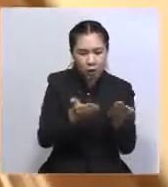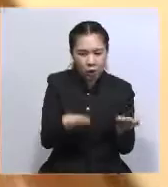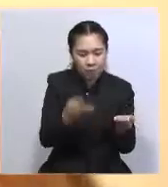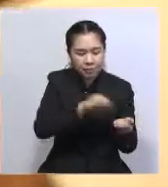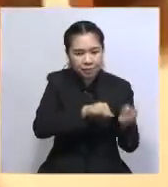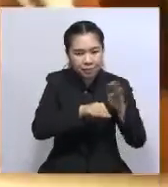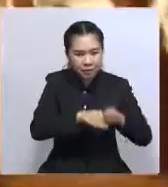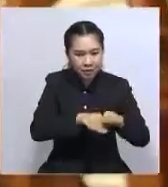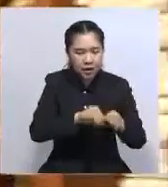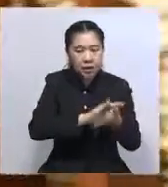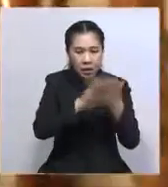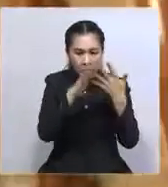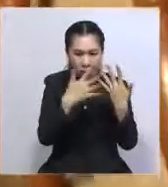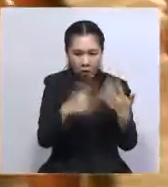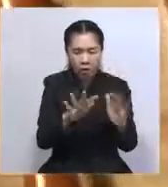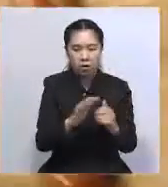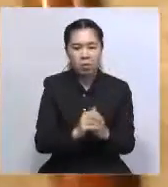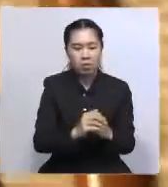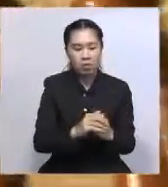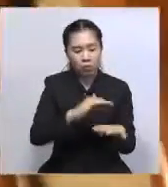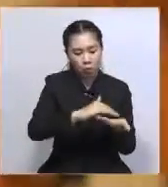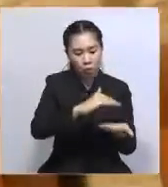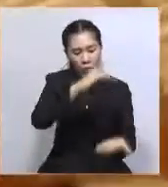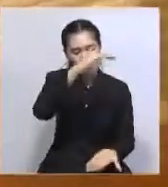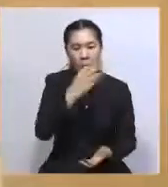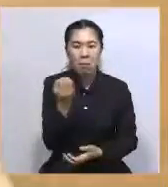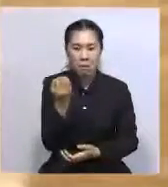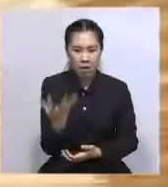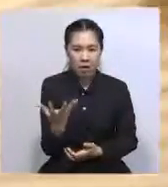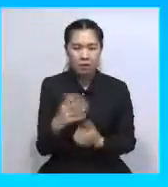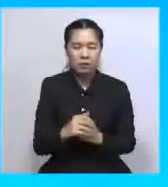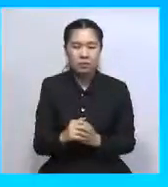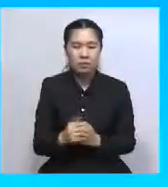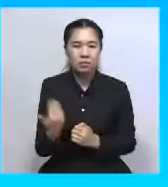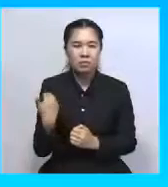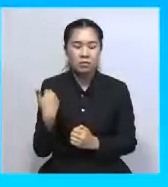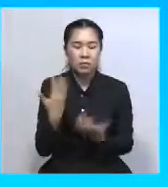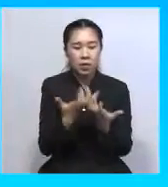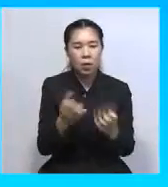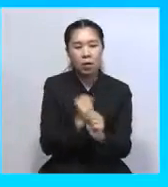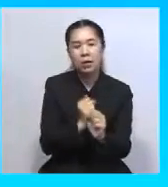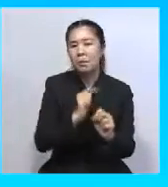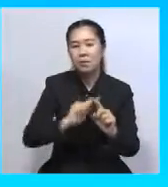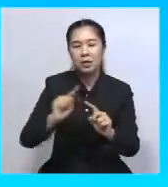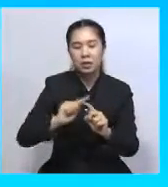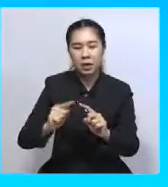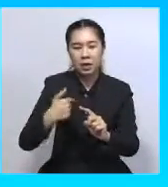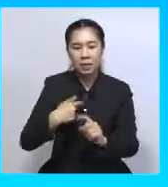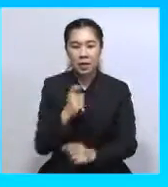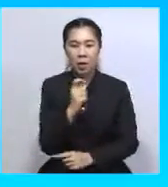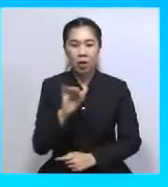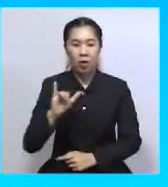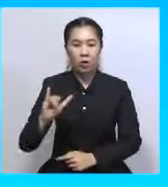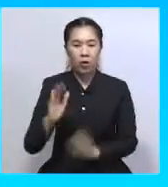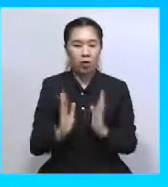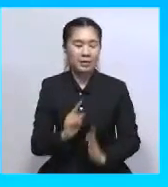รรจุเสร็จแล้วนะครับแล้วก็เตรียมการบรรจุไว้เป็นจำนวนมากพร้อมทั้งอุปกรณ์การผลิตสินค้าซึ่งจากการตรวจสอบของเจ้าหน้าที่อย.นะ